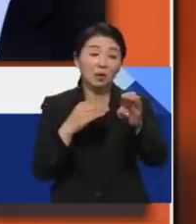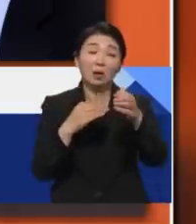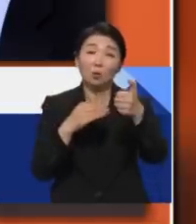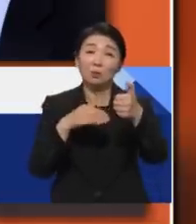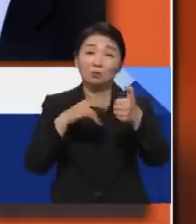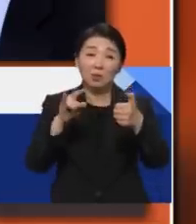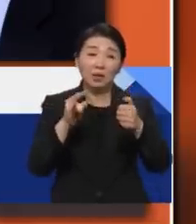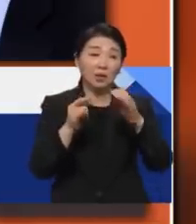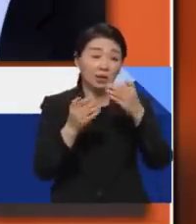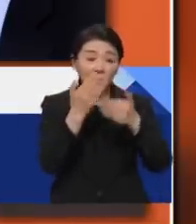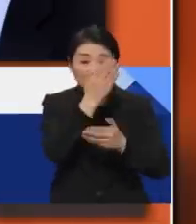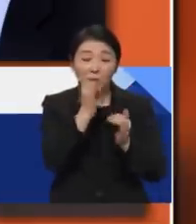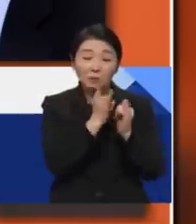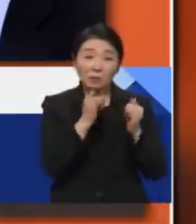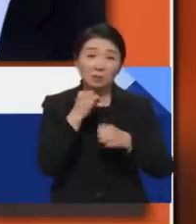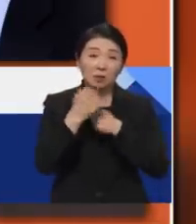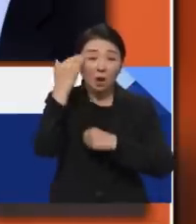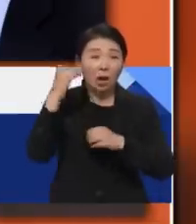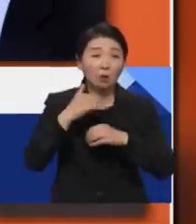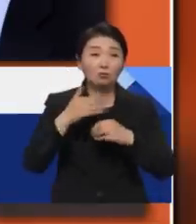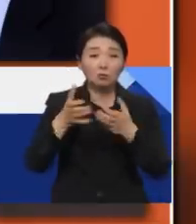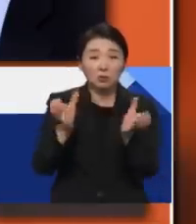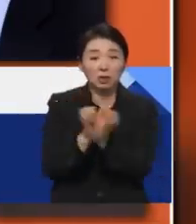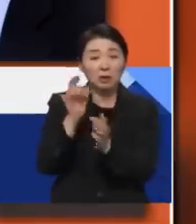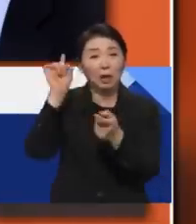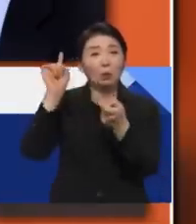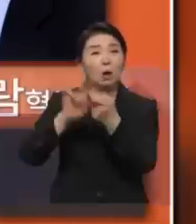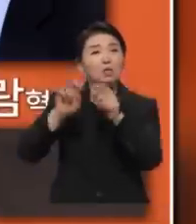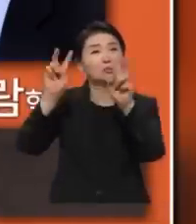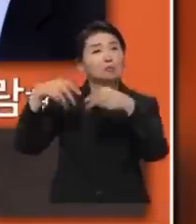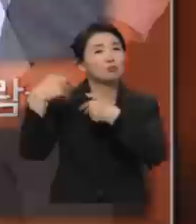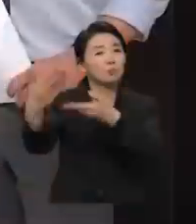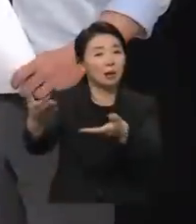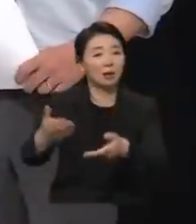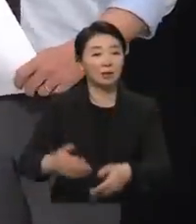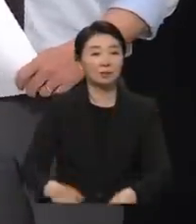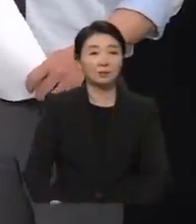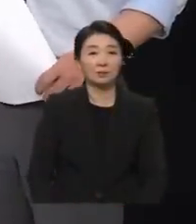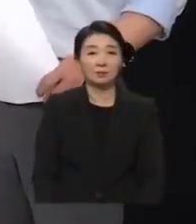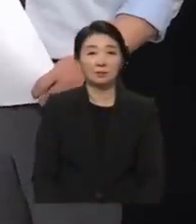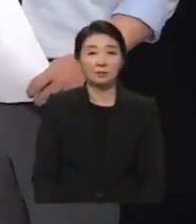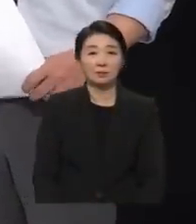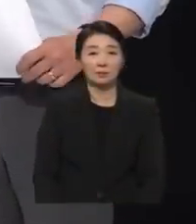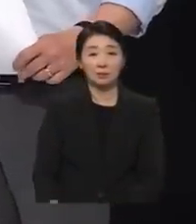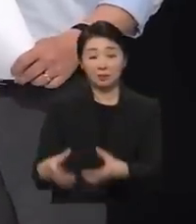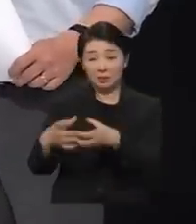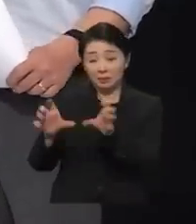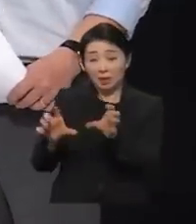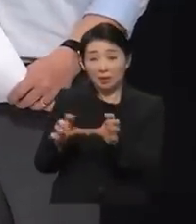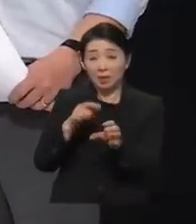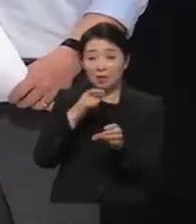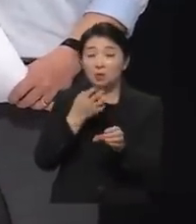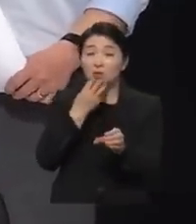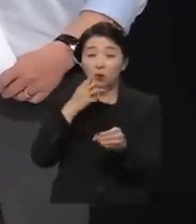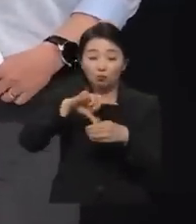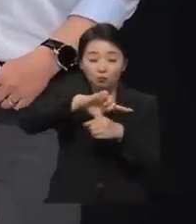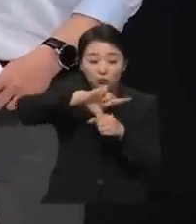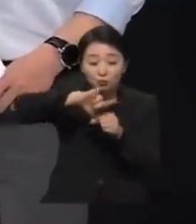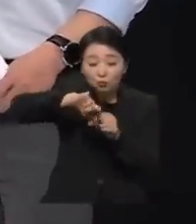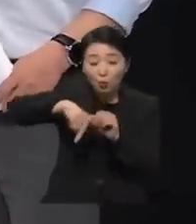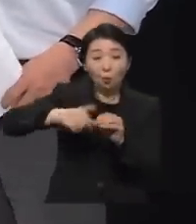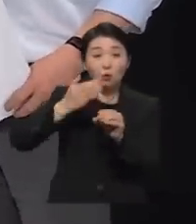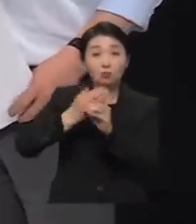유권자들이 자유한국당 때는 아예 관심조차 주지 않았습니다. 그렇죠. 당내에서 수도권을 중심으로